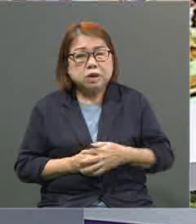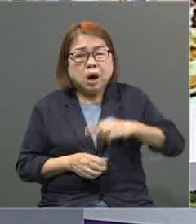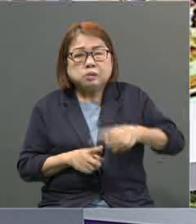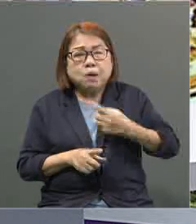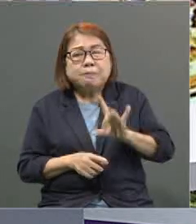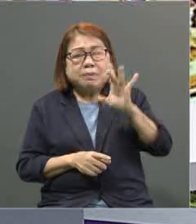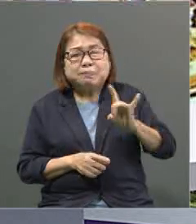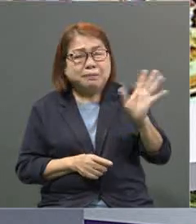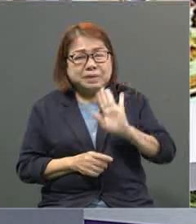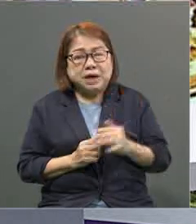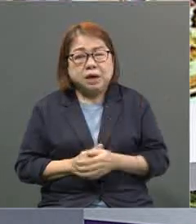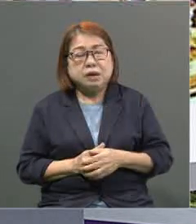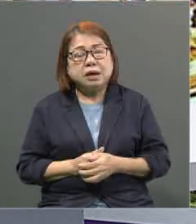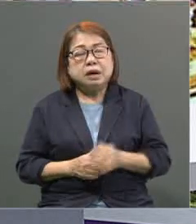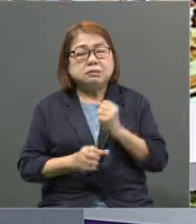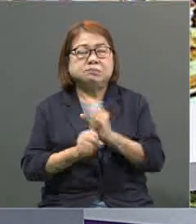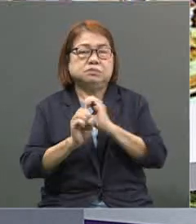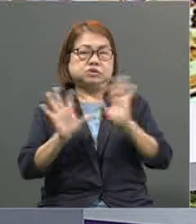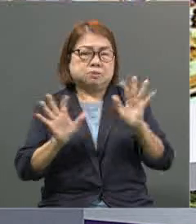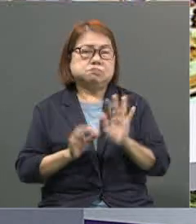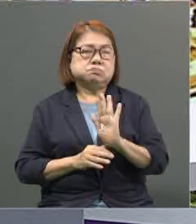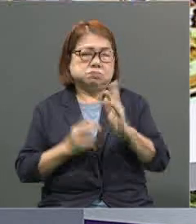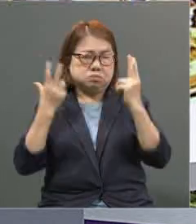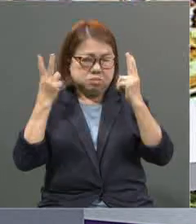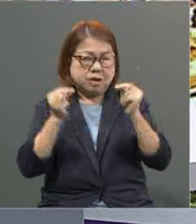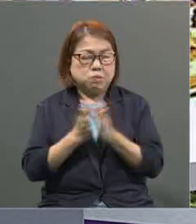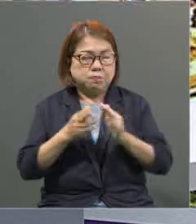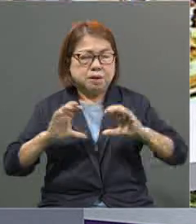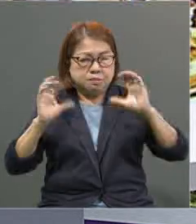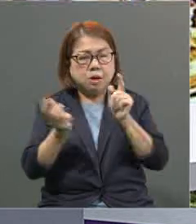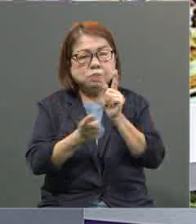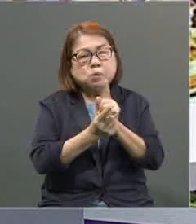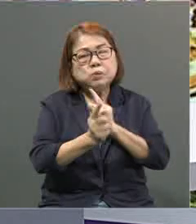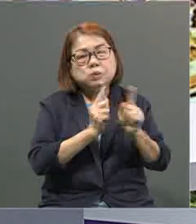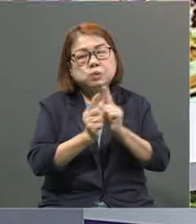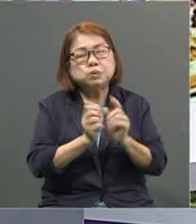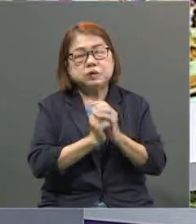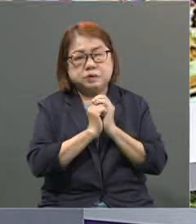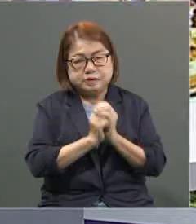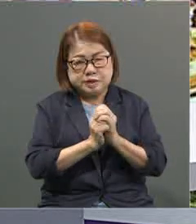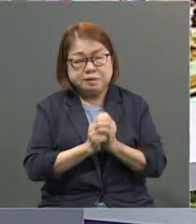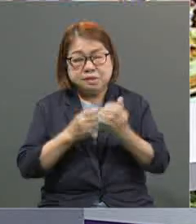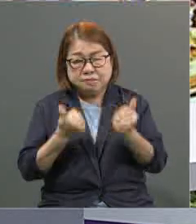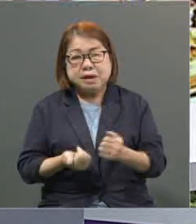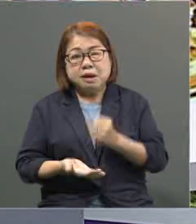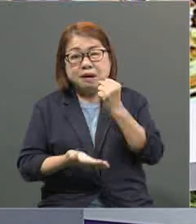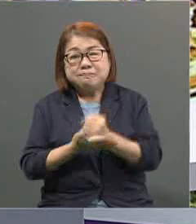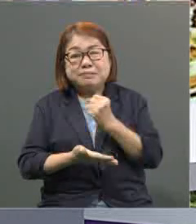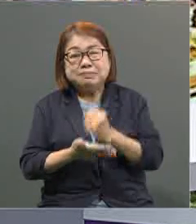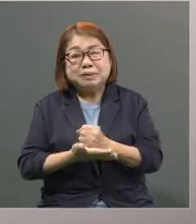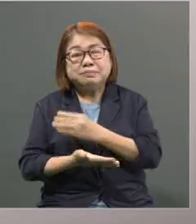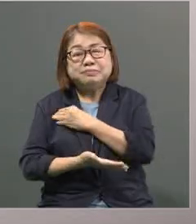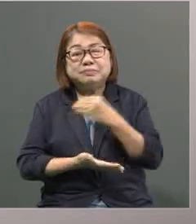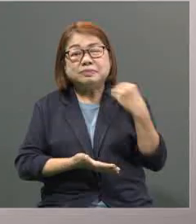คราวนะครับอันเนี้ยมันเกิดจากผลงานที่ท่านนายกแล้วก็รัฐบาลเนี่ยไปพูดคุยกับทางจีนนะครับเพราะฉะนั้นวีซ่าฟรีระหว่างไทย